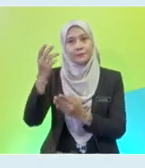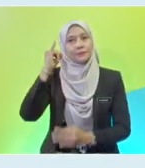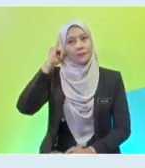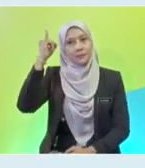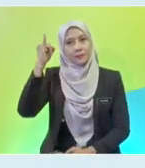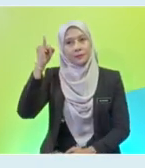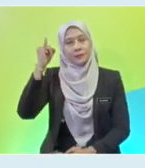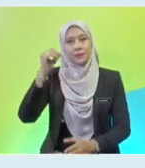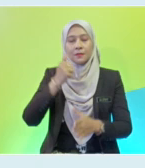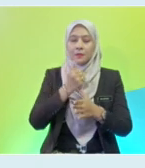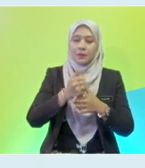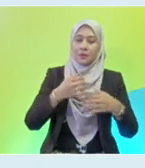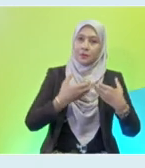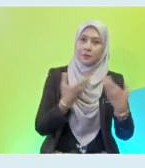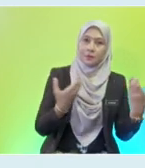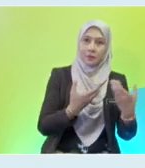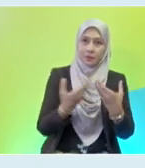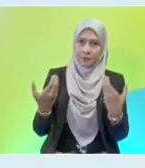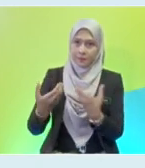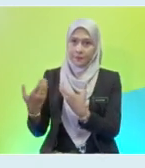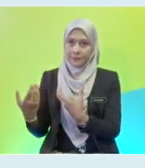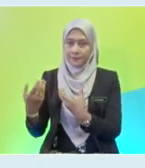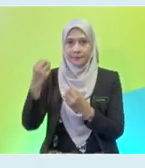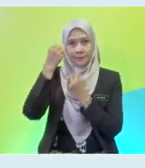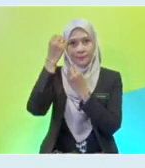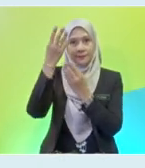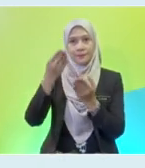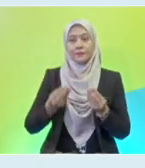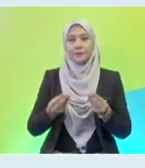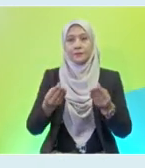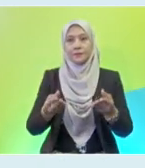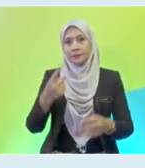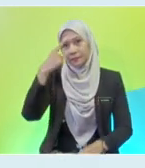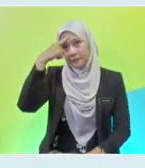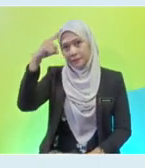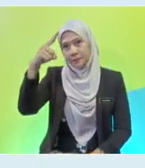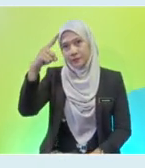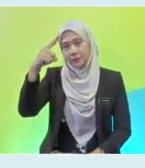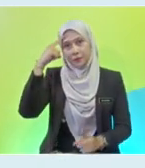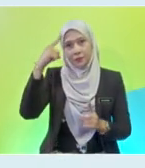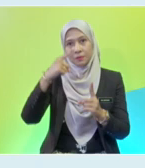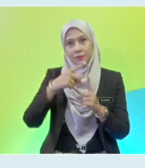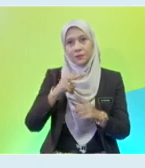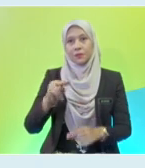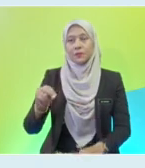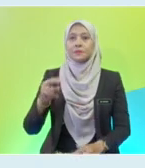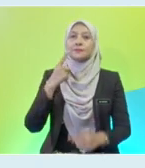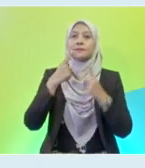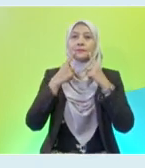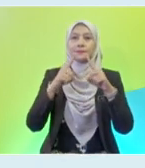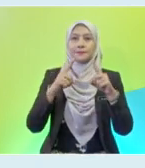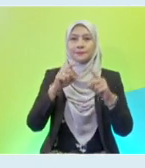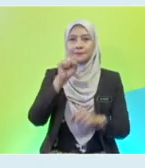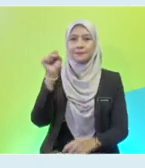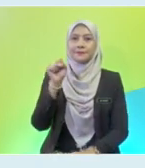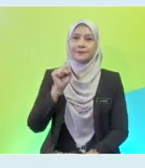atau membuat dalam pecahan-pecahan kecil maklumat yang diberi bagi tujuan menjawab soalnya